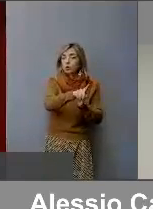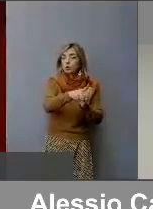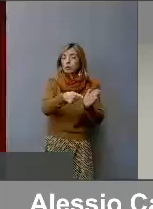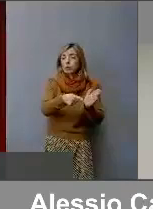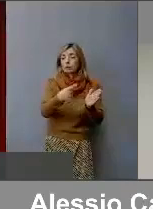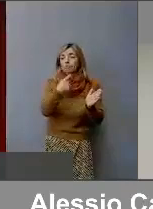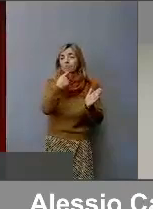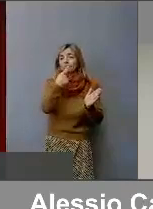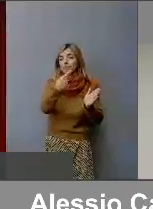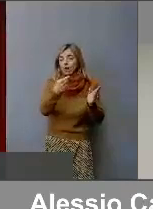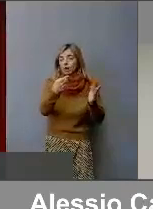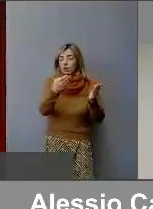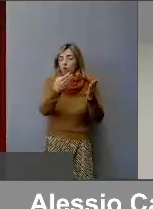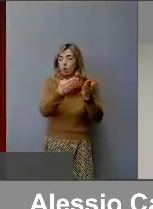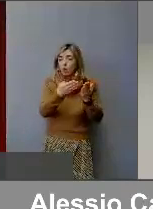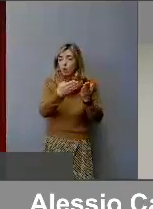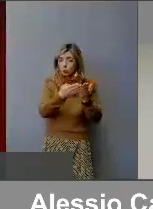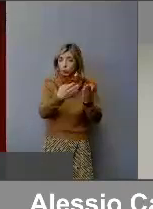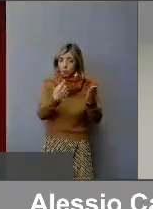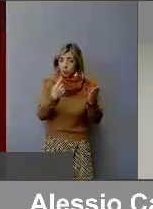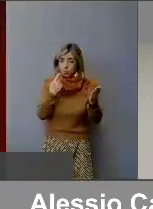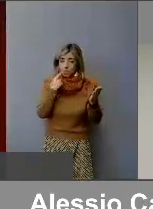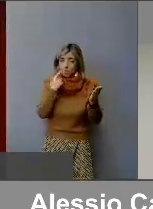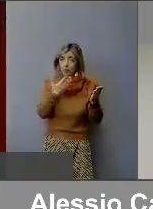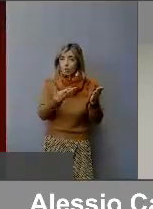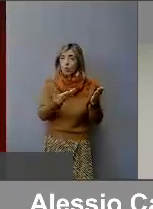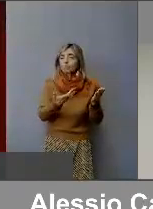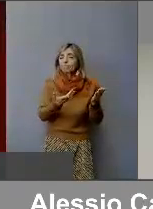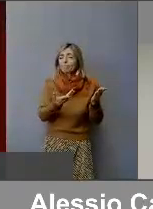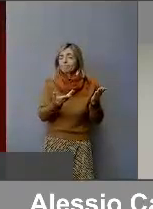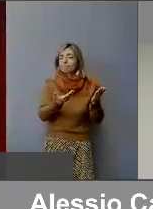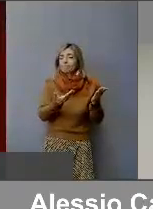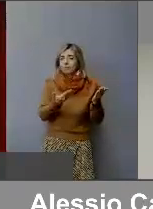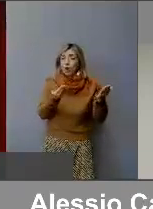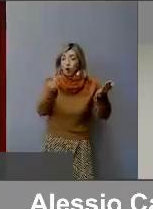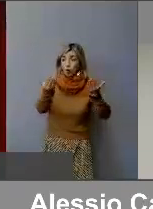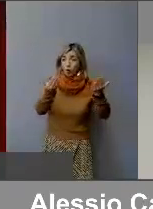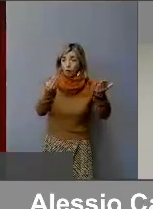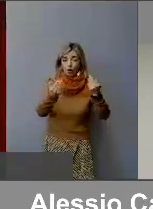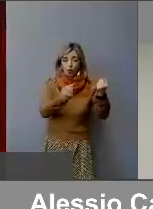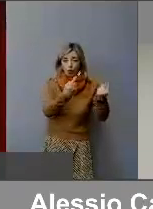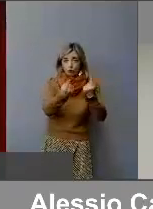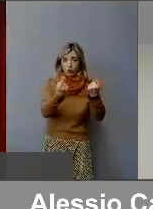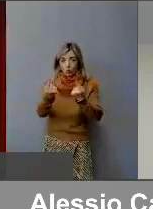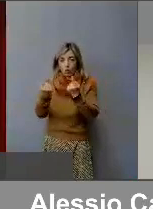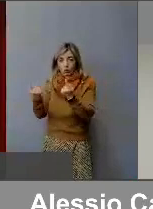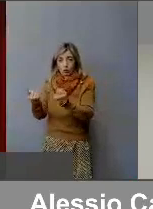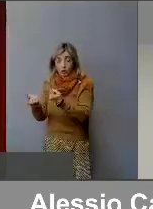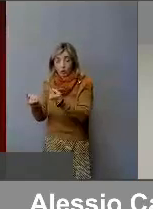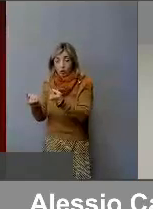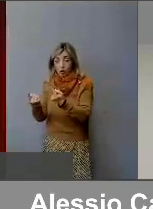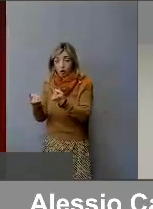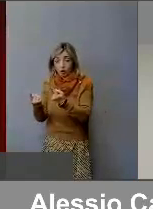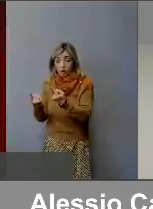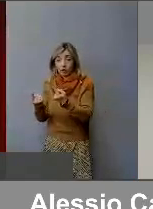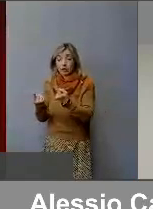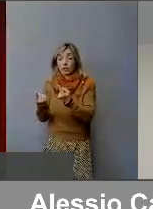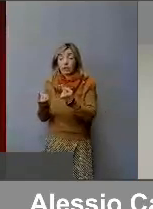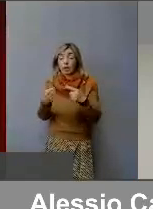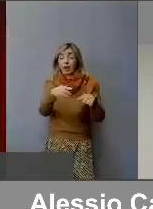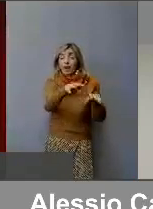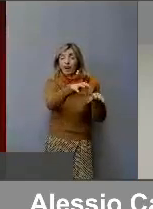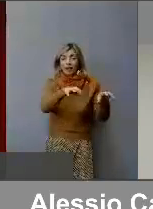e consiste nell'aver confrontato situazione residenziali dove c'era un